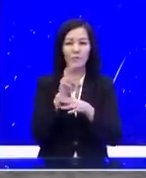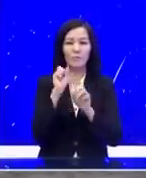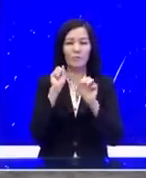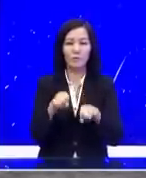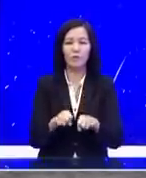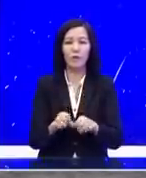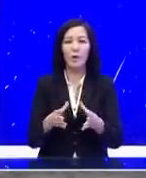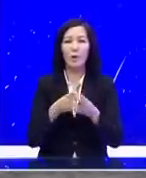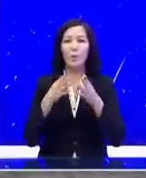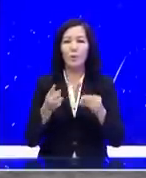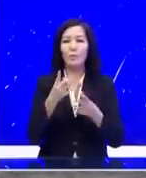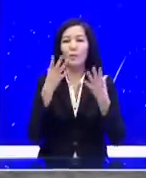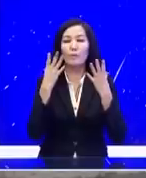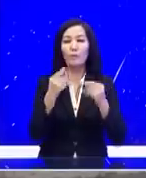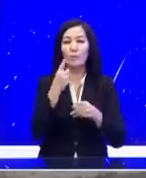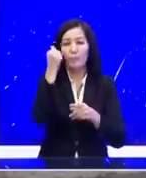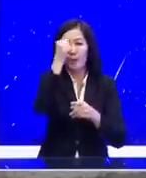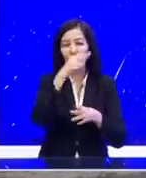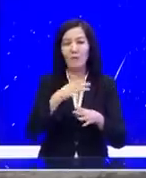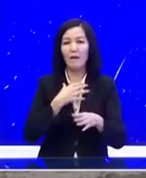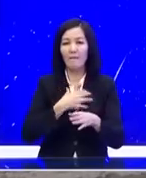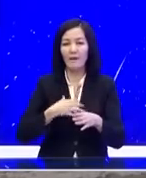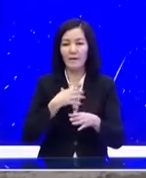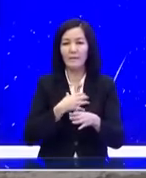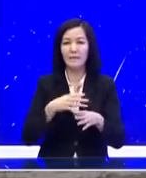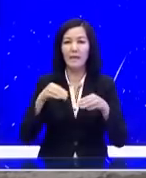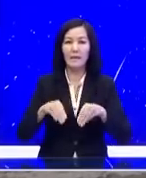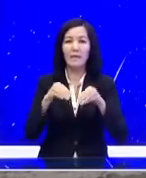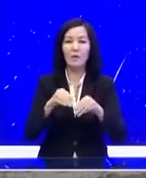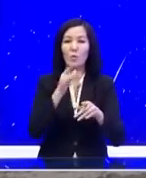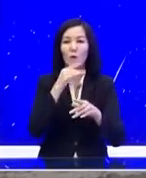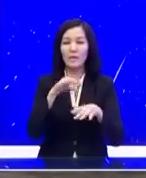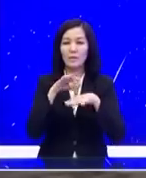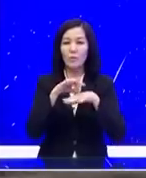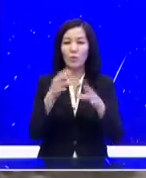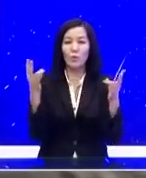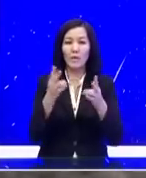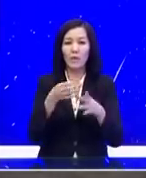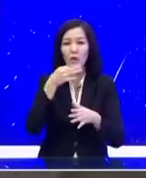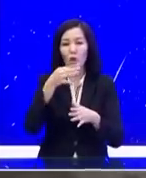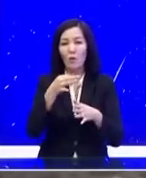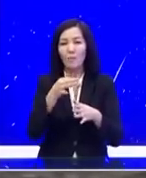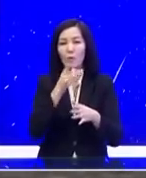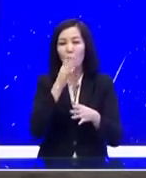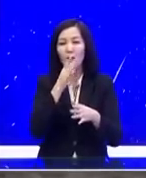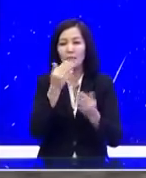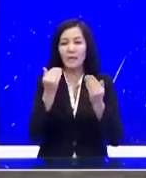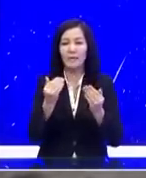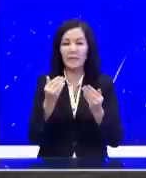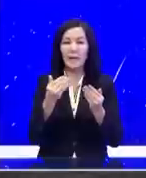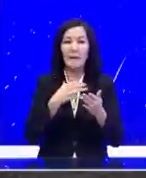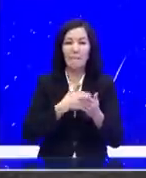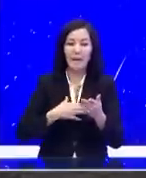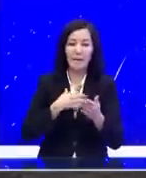Көктемнің бір күні жылға азық, дала жұмыстары ыңғайлы күн кезек күтіп тұрмайтыны бәрімізге белгілі. Қазір жауапты науқанның дәл қызған шағы.